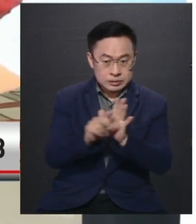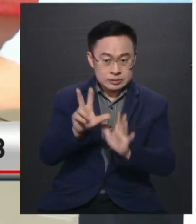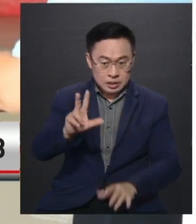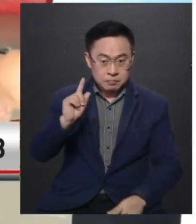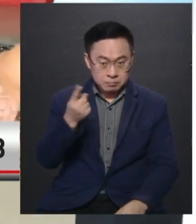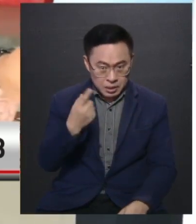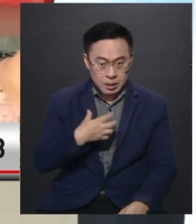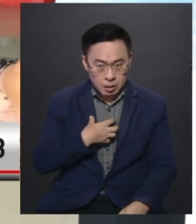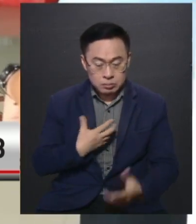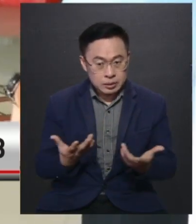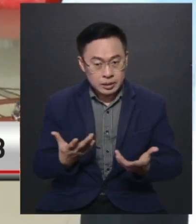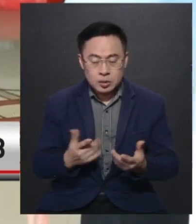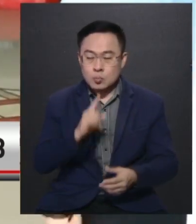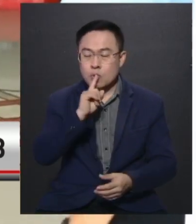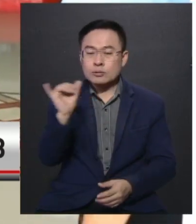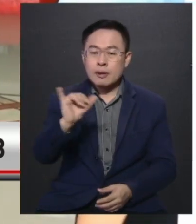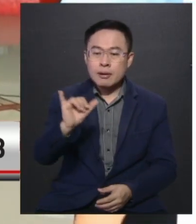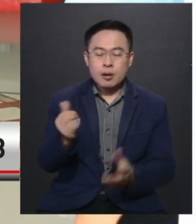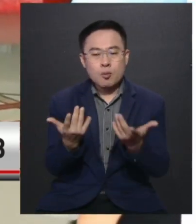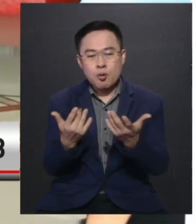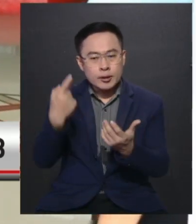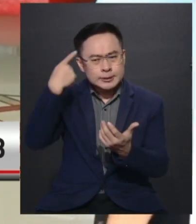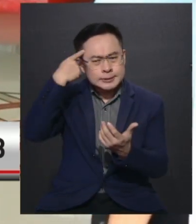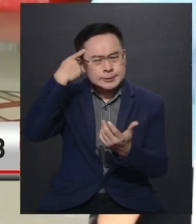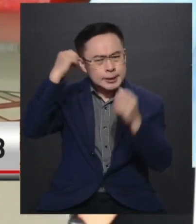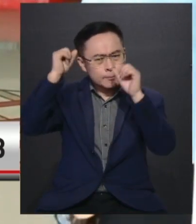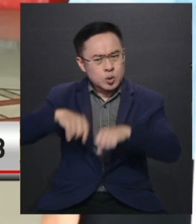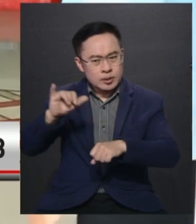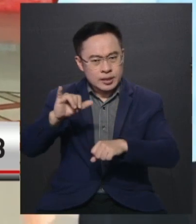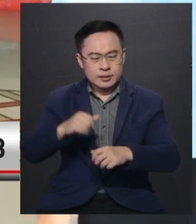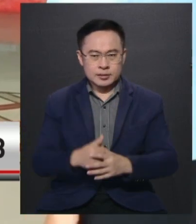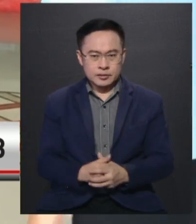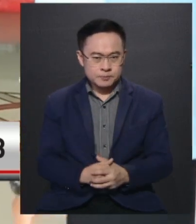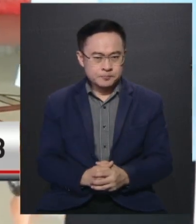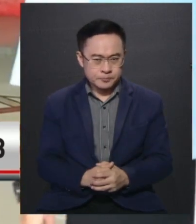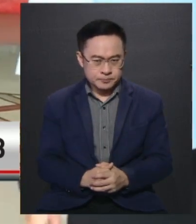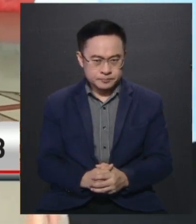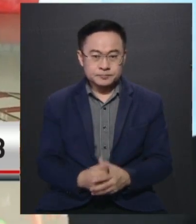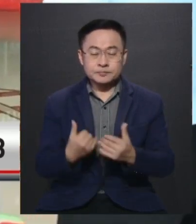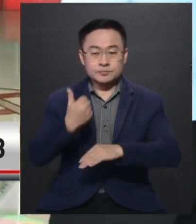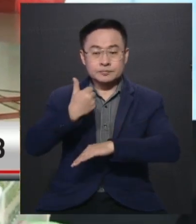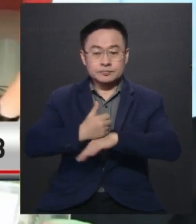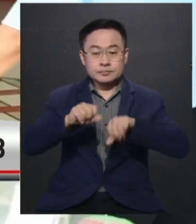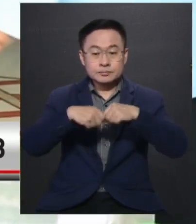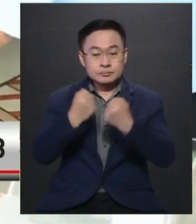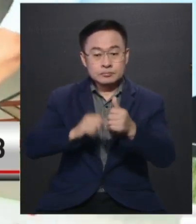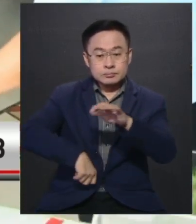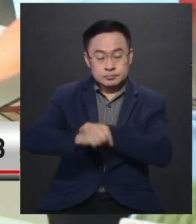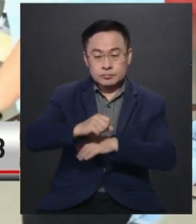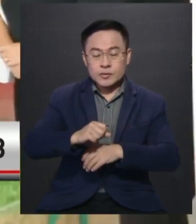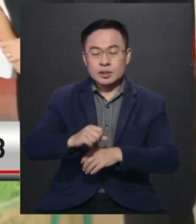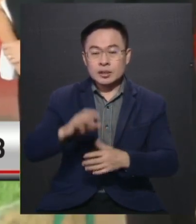สมาคมค่ะล่าสุดค่ะพลตำรวจเอกดรอ่าสมยศพุ่มพันธุ์ม่วงค่ะนายกสมาคมก็ออกมาเปิดเผยเพราะว่า